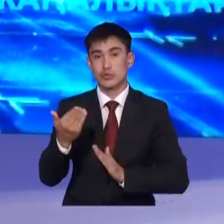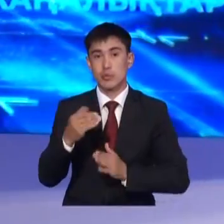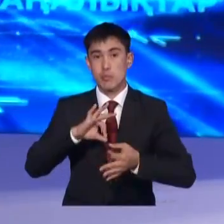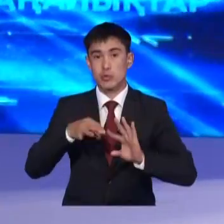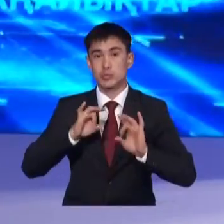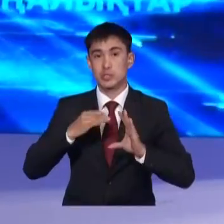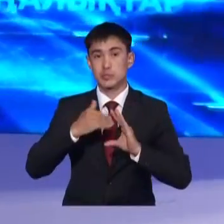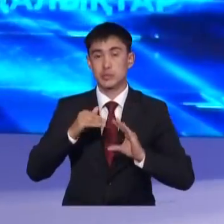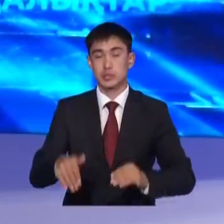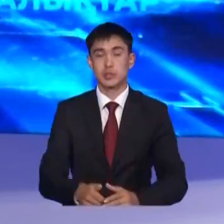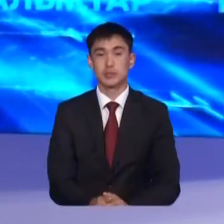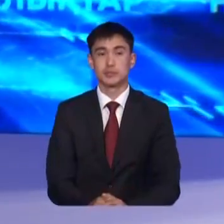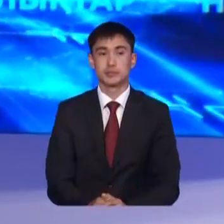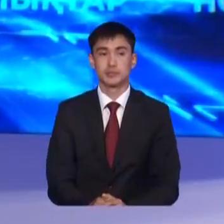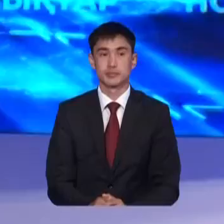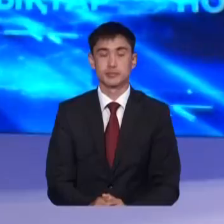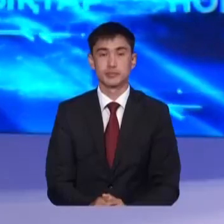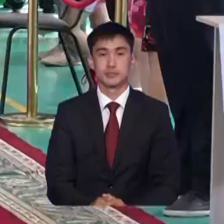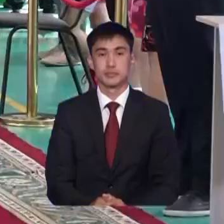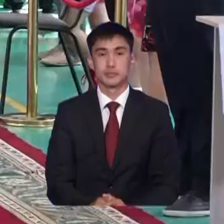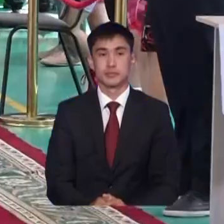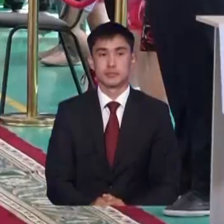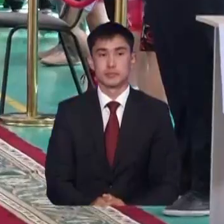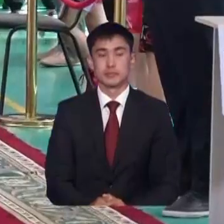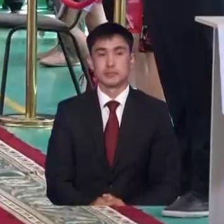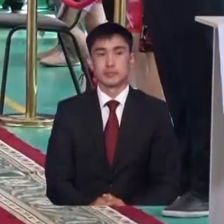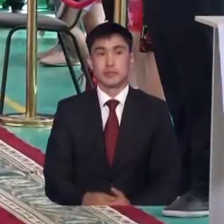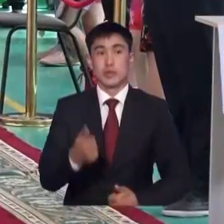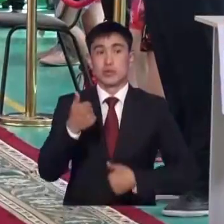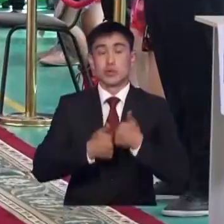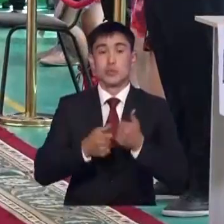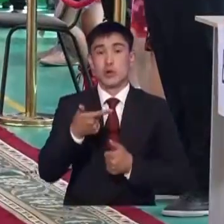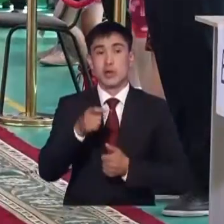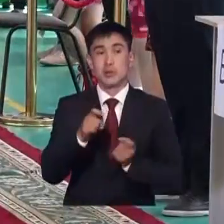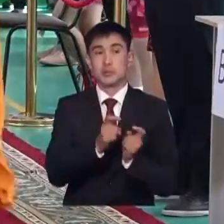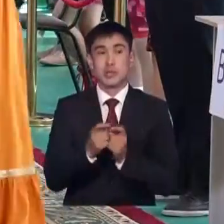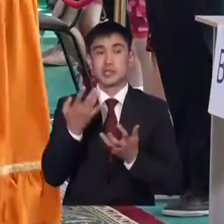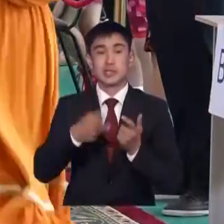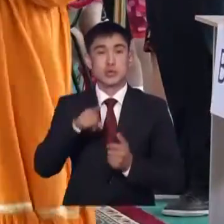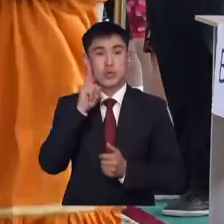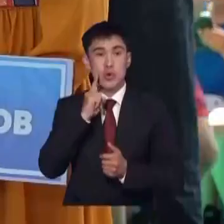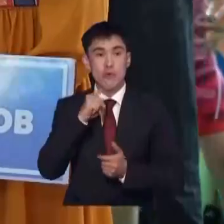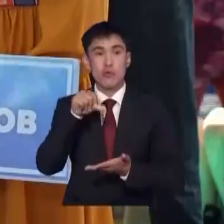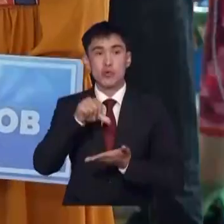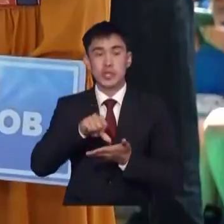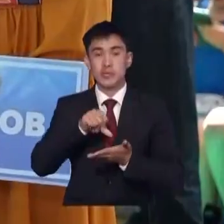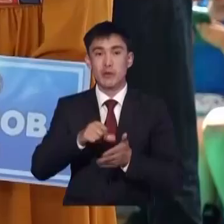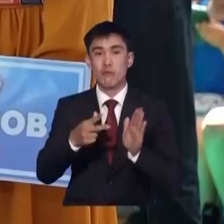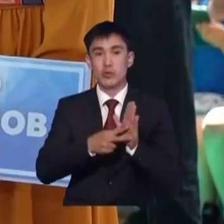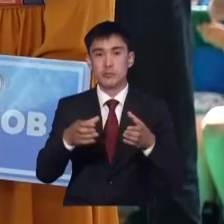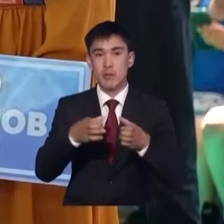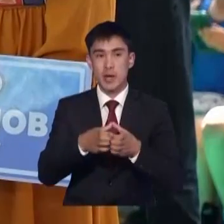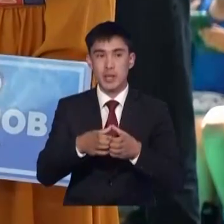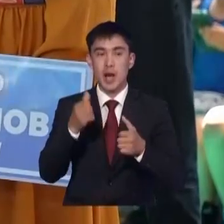Подробности в нашем следующем материале на турнире по греко-римской борьбе среди юниоров приняли участие восемь